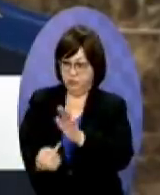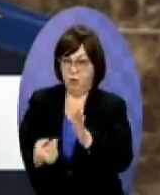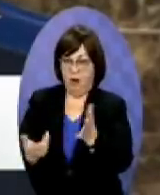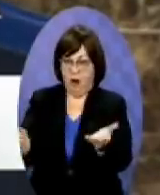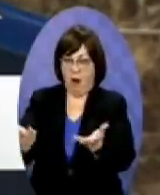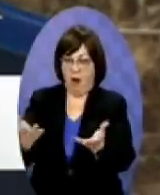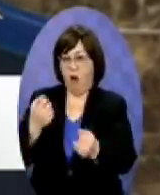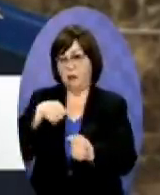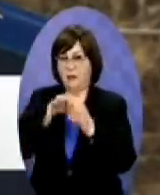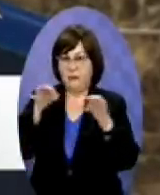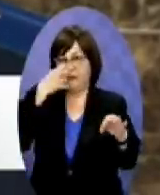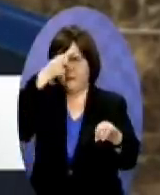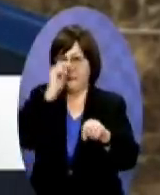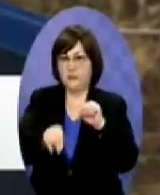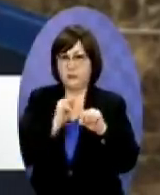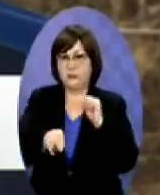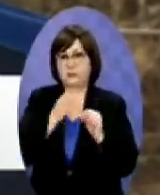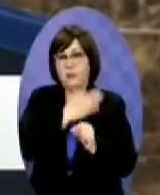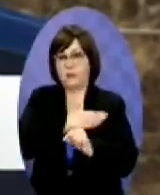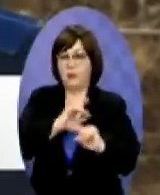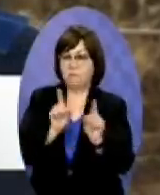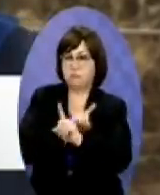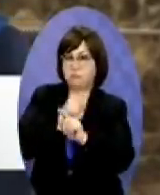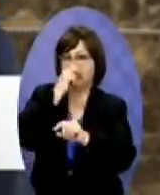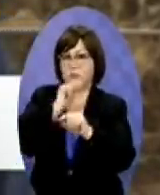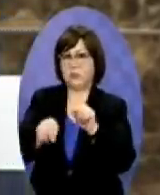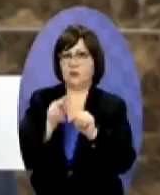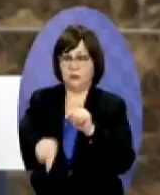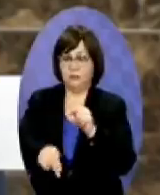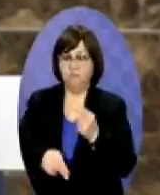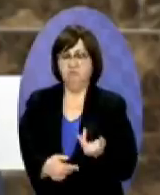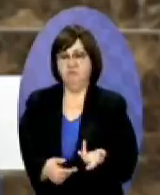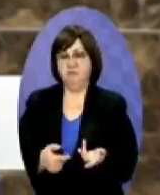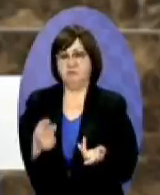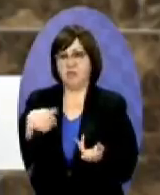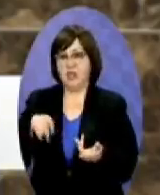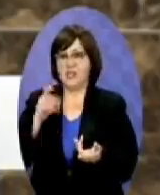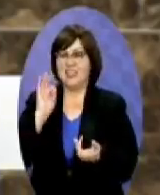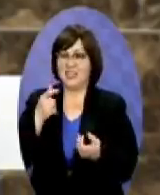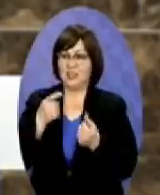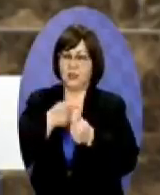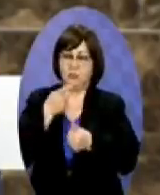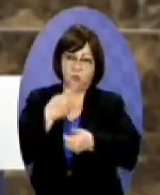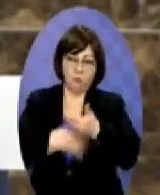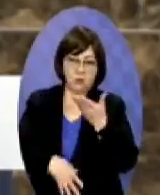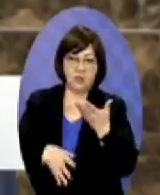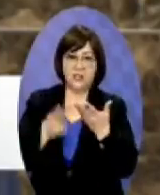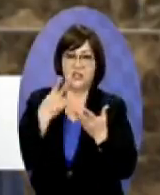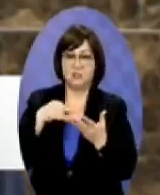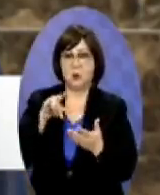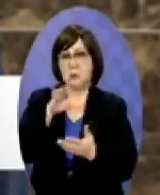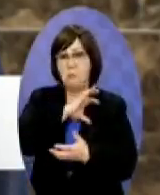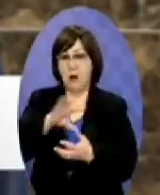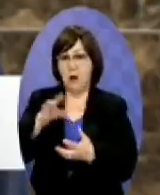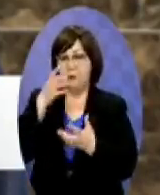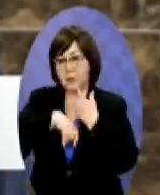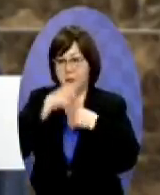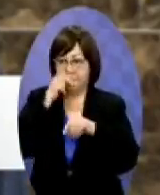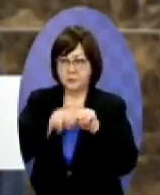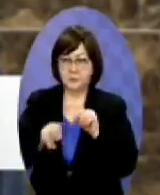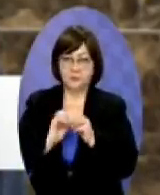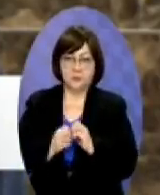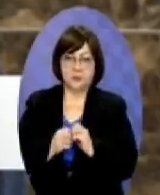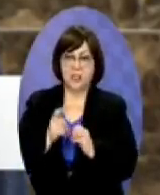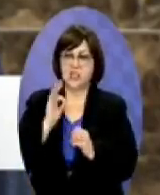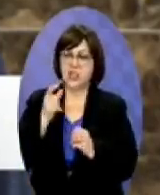нэрвшин шалгуулахаар мөрдөн шалгах хэлцээтэй шилжүүлсэн. За тус газрын мөрдөн шалгах хэлцээс бол хэрэг бүртгэлтийн хэрэгний нийслэлийн прокурорын газраас хяналт тавьж байна. За хэрэг бүртгэлтийн хэрэг